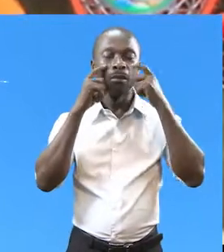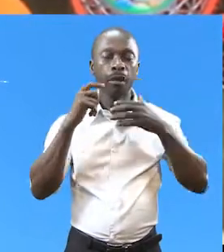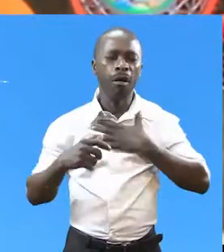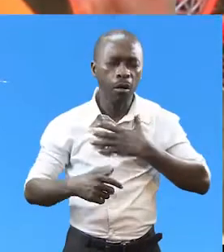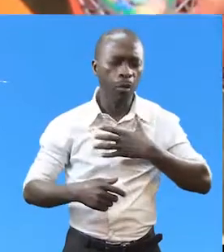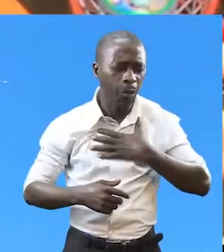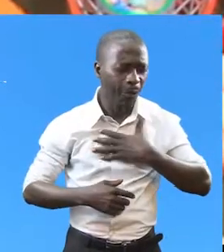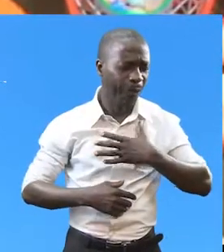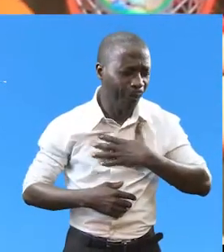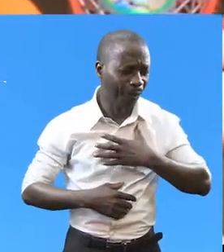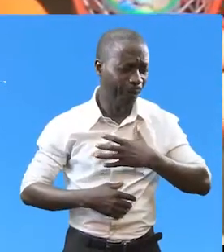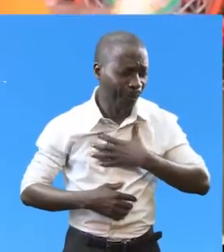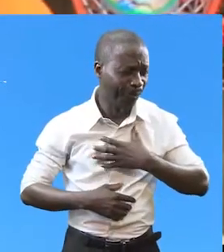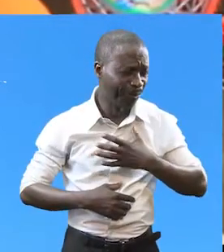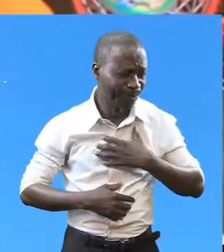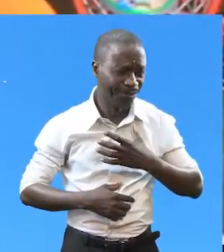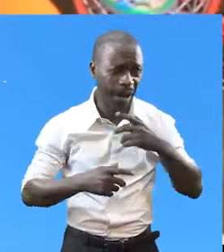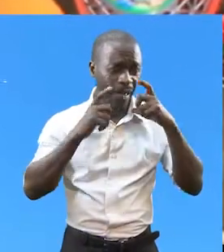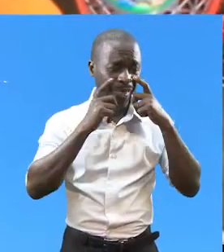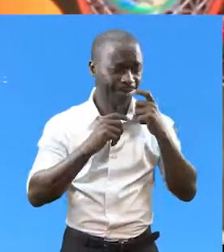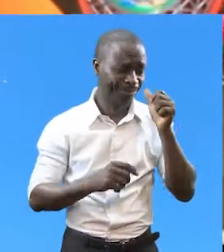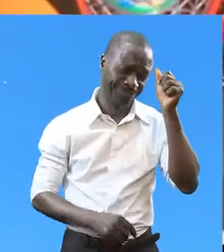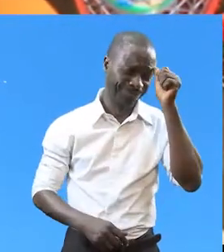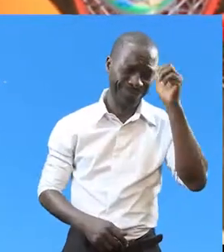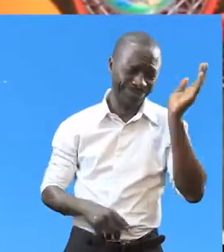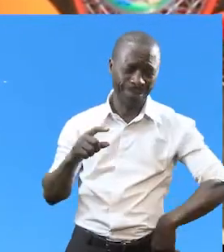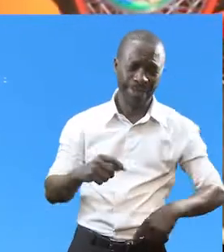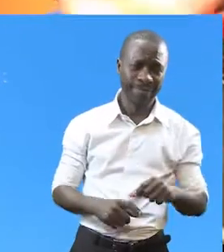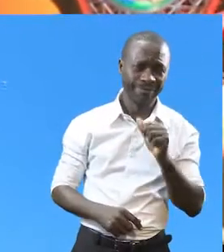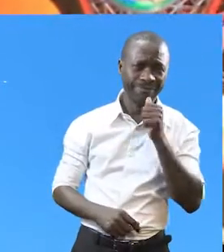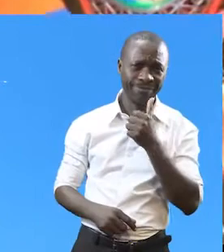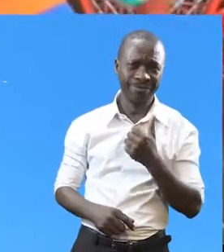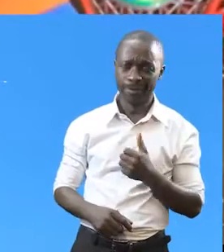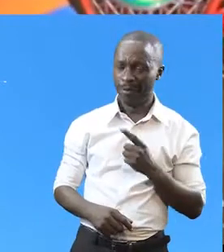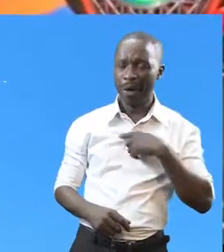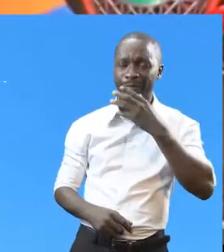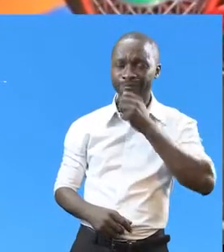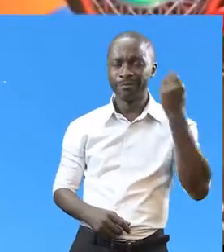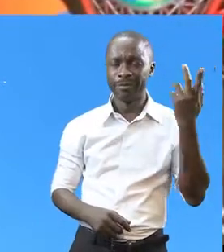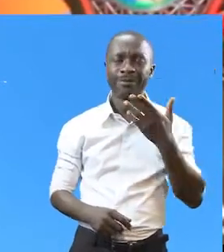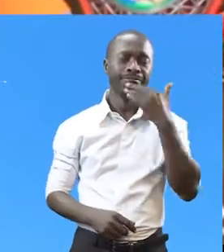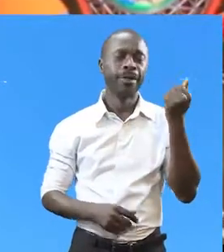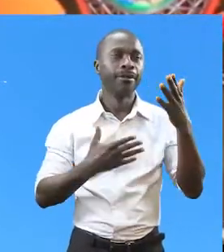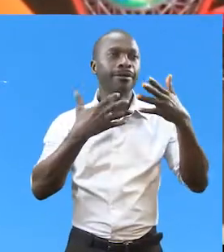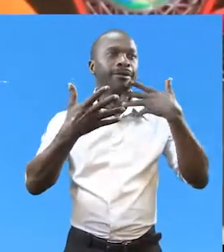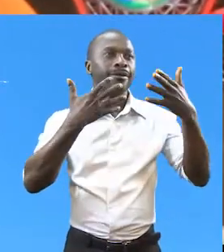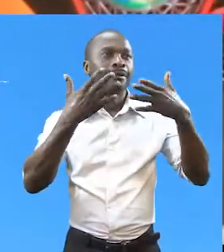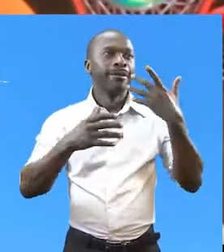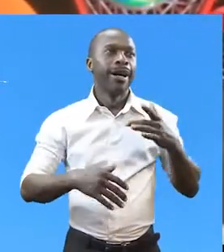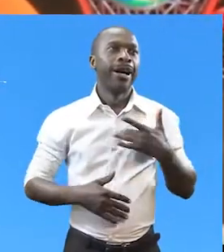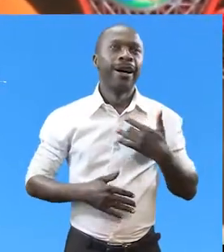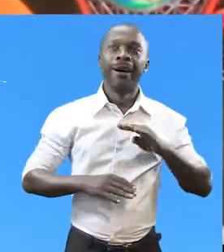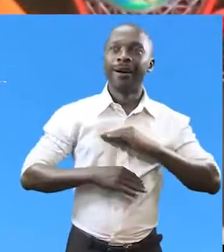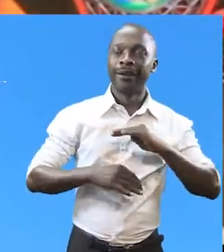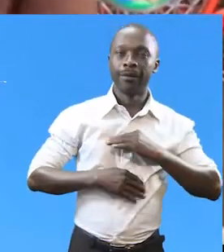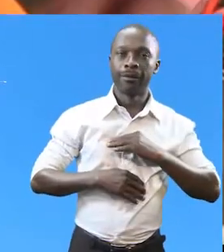que tu rejettes, c'est la même air que tu absorbes. D'accord. Donc ça m'étouffe énormément. C'est la raison pour laquelle moi je n'ai pas de masque. Au contraire, je peux